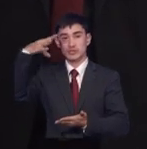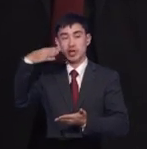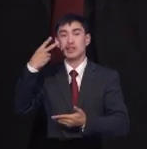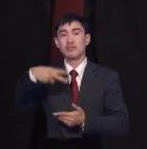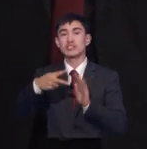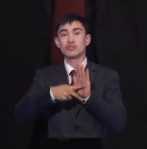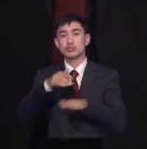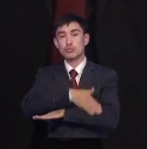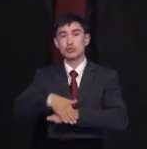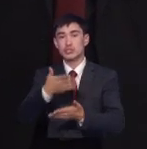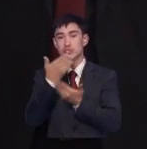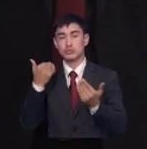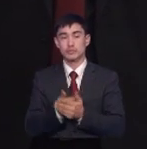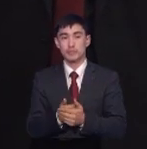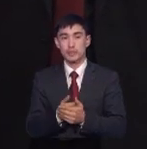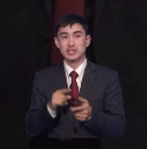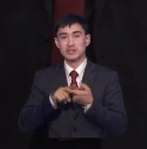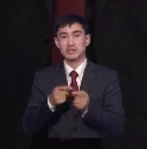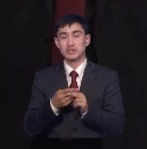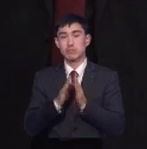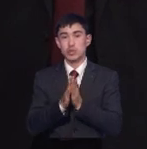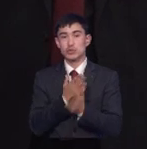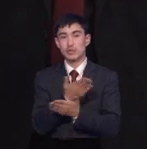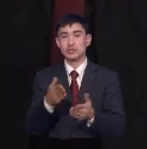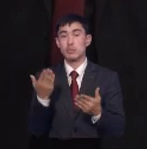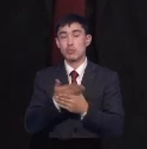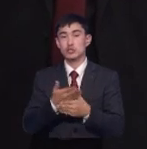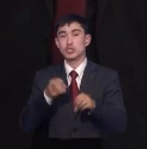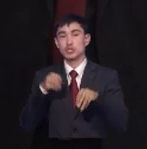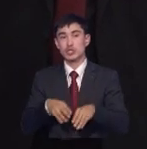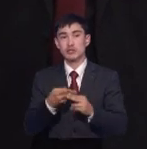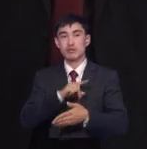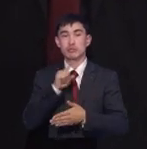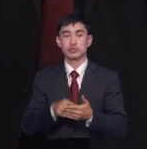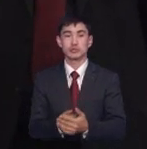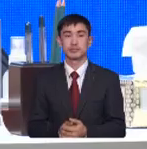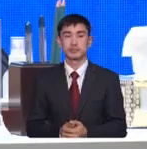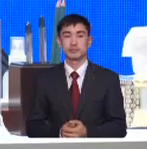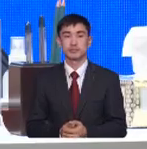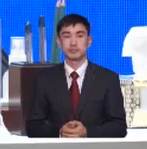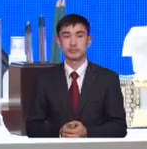2 улицах оно отсутствует в связи с этим Прошу вас посодействовать Рени данного